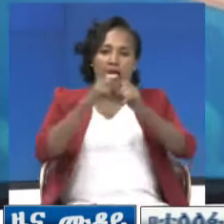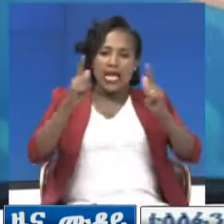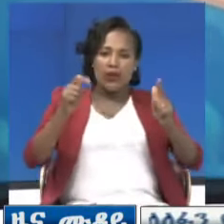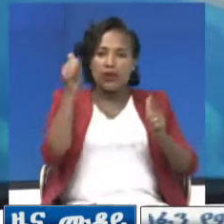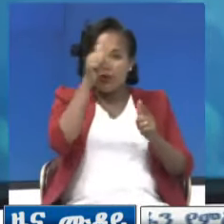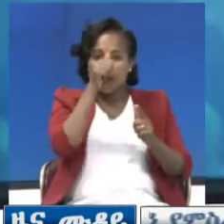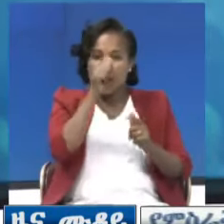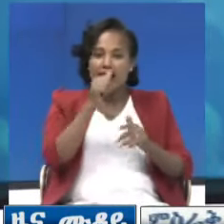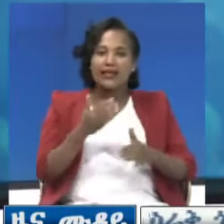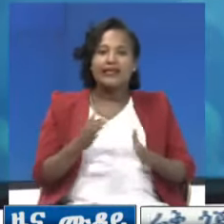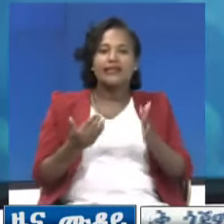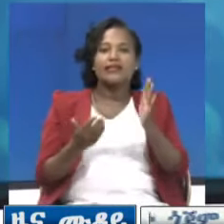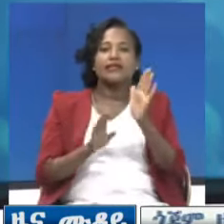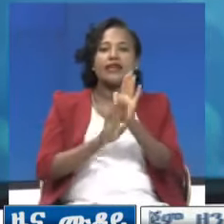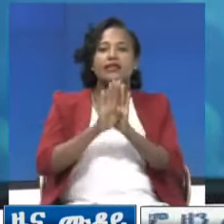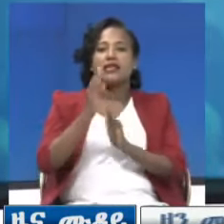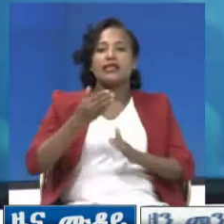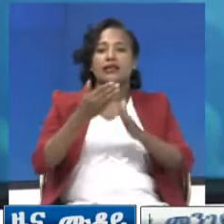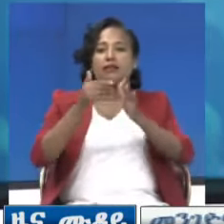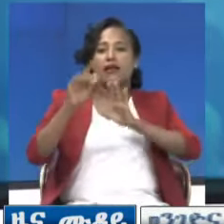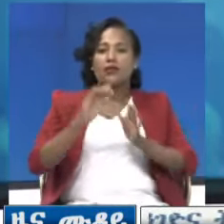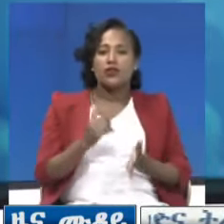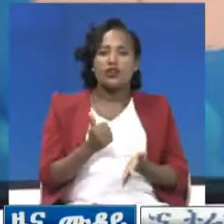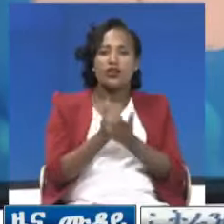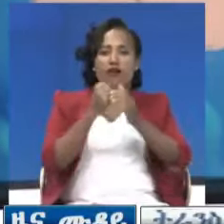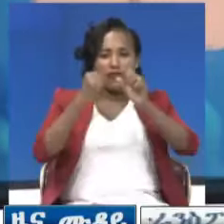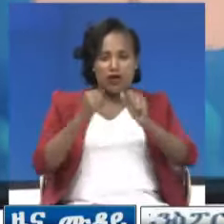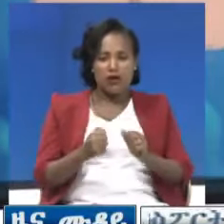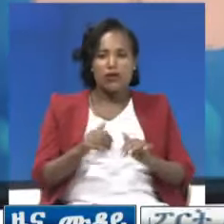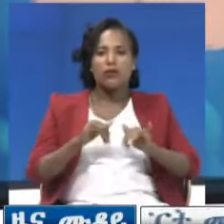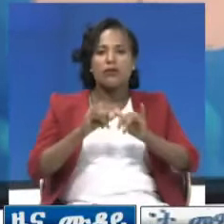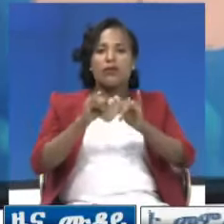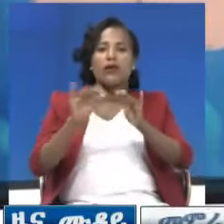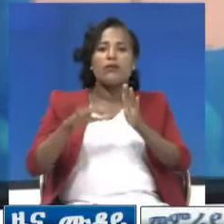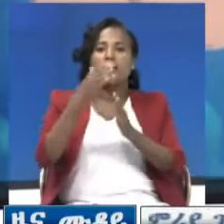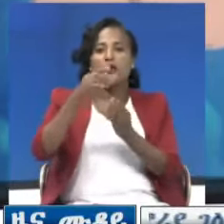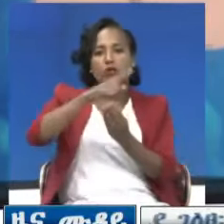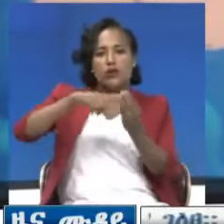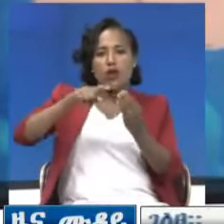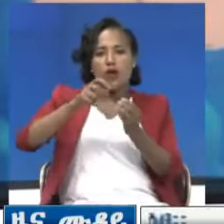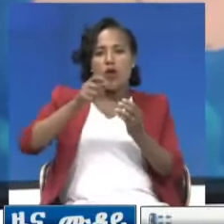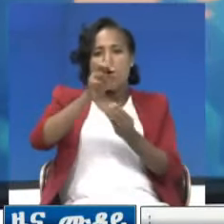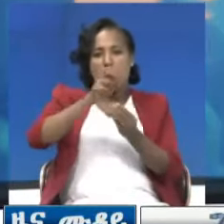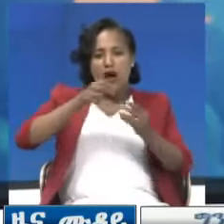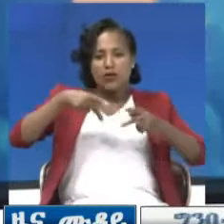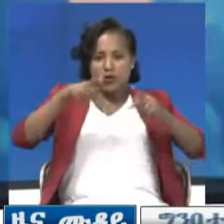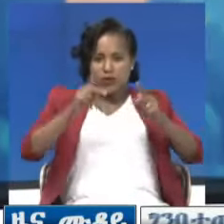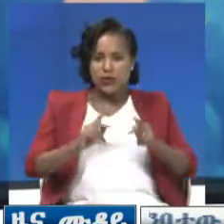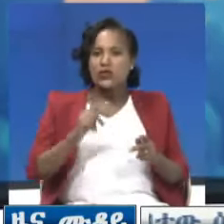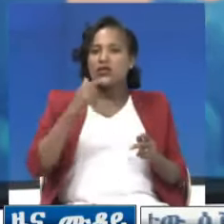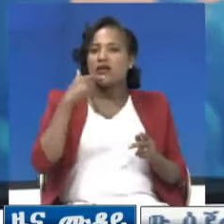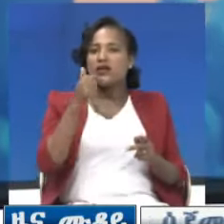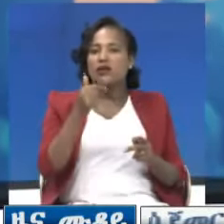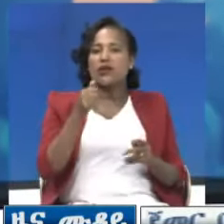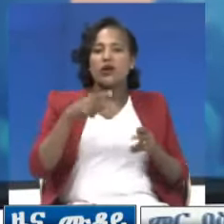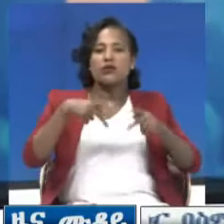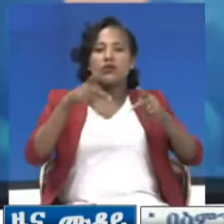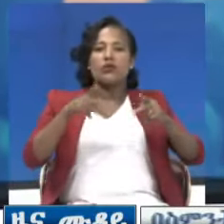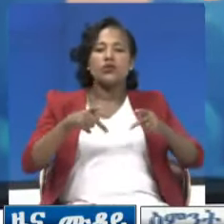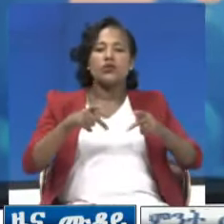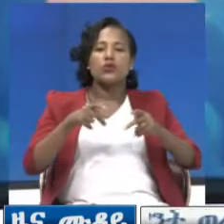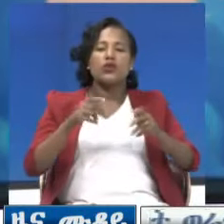ለታላቁ የኢትዮጵያ ህዳሴ ግድብ የሚያደርጉትን ድጋፍ አጠናክረው እንደሚቀጥሉ የባህር ዳር ዙሪያ ወረዳ አርሶ አደሮች ተናግረዋል። አርሶ